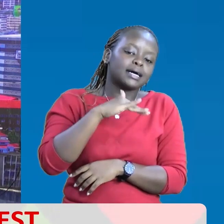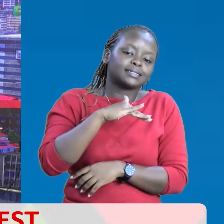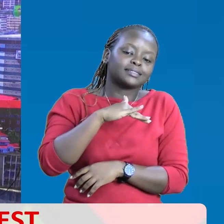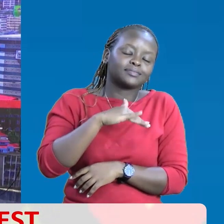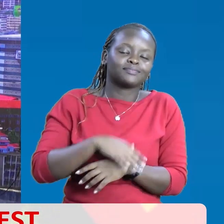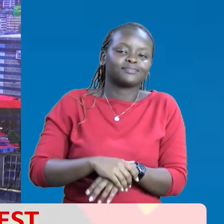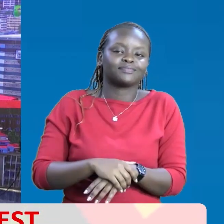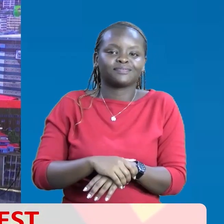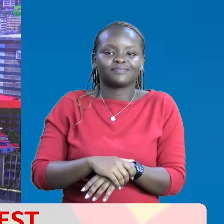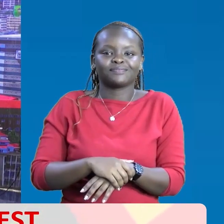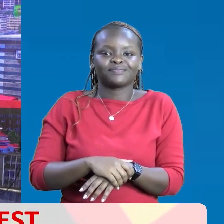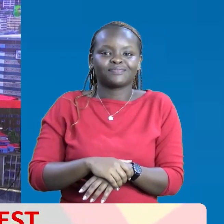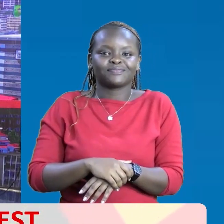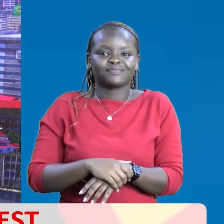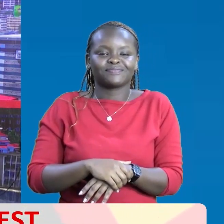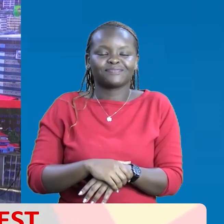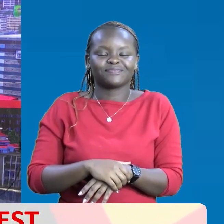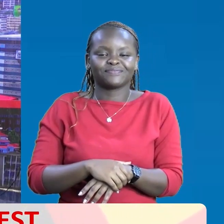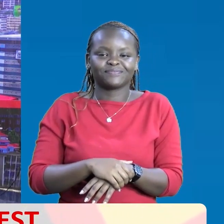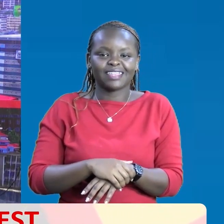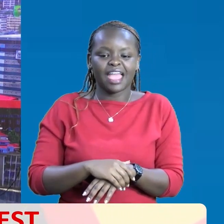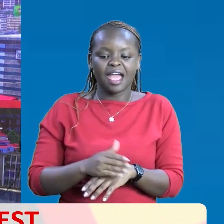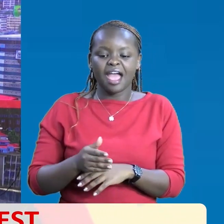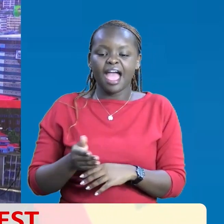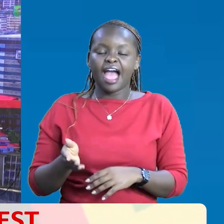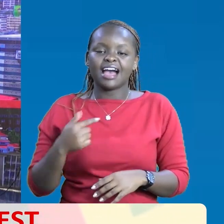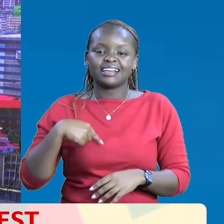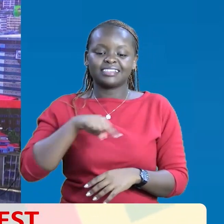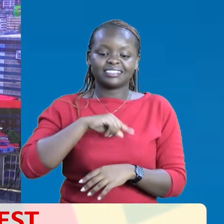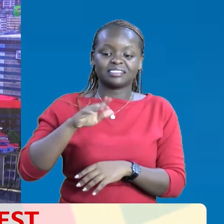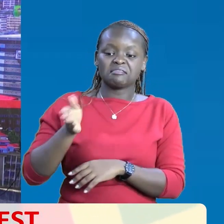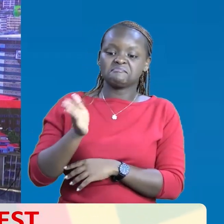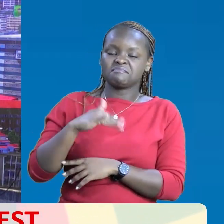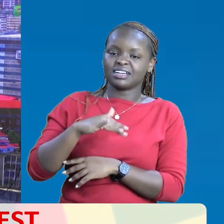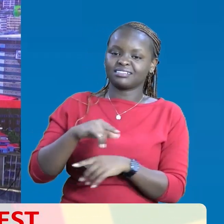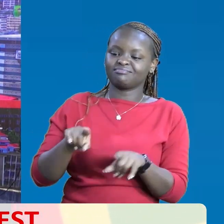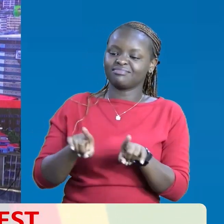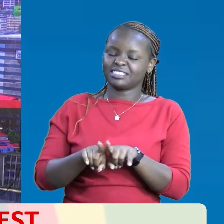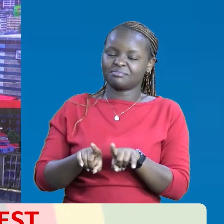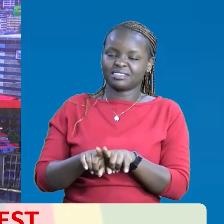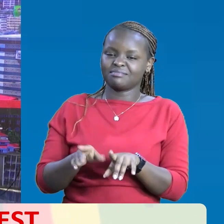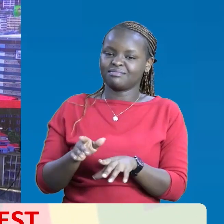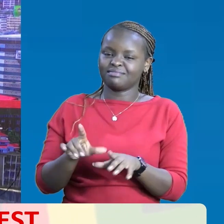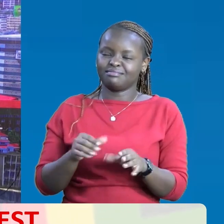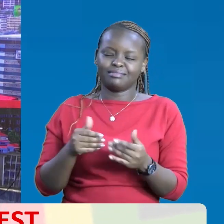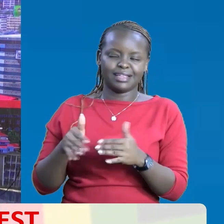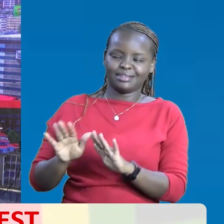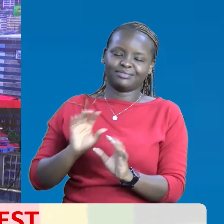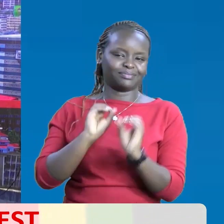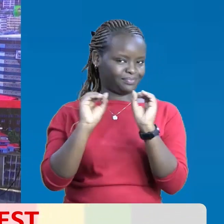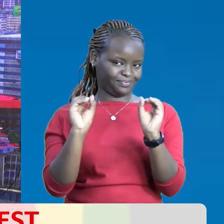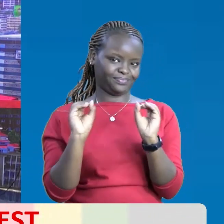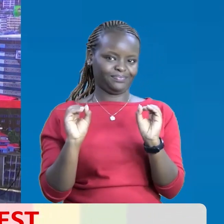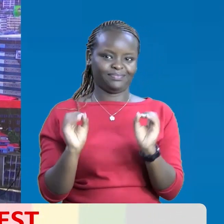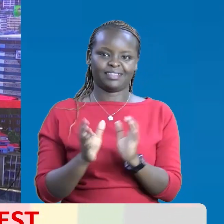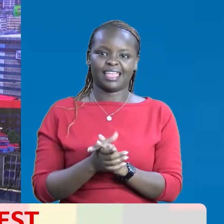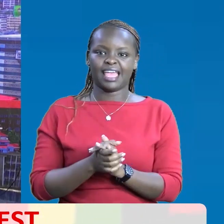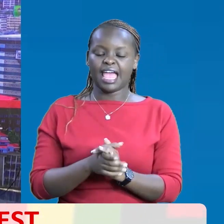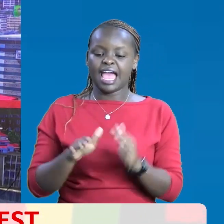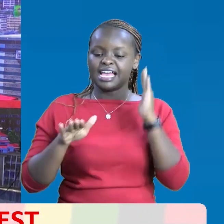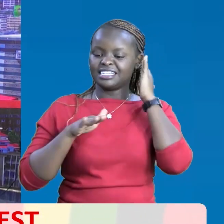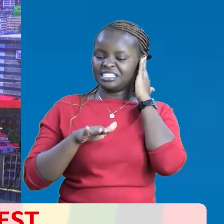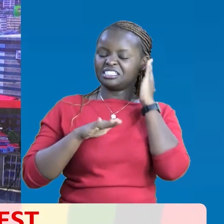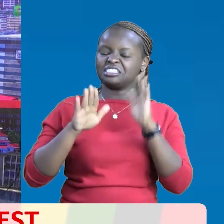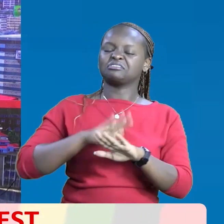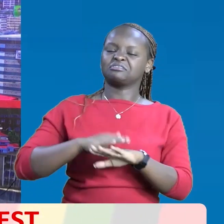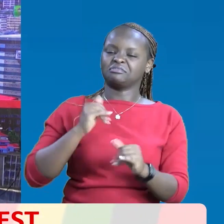never. Oh my God. We're back like we never last. DJ tulikuwa tumemfanyia ile kitu. Bana tuwashikilie usukani. Shikilia.